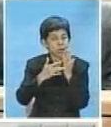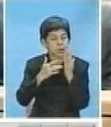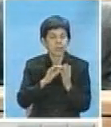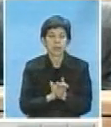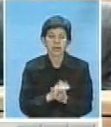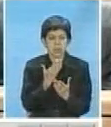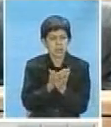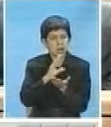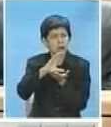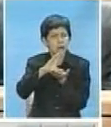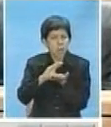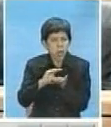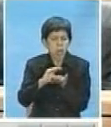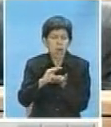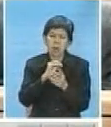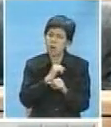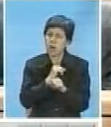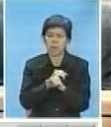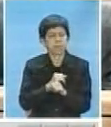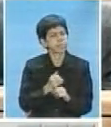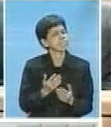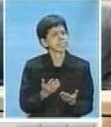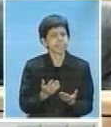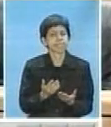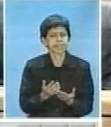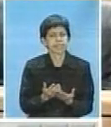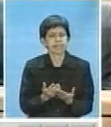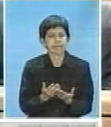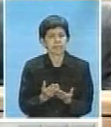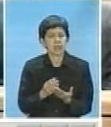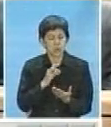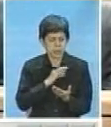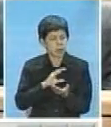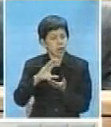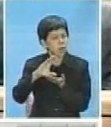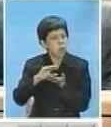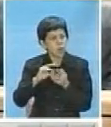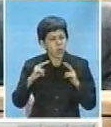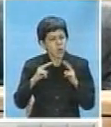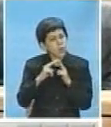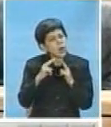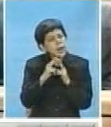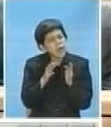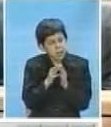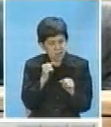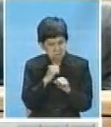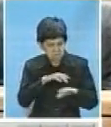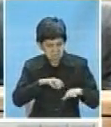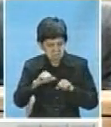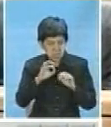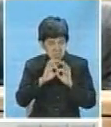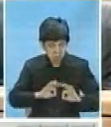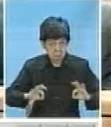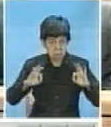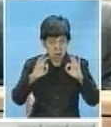บประมาณไปอย่างที่เรียกว่าค่อนข้างจะมากนะครับเป็นกระทรวงเล็กๆแต่มีบทบาทสำคัญในเรื่องของ